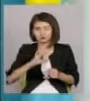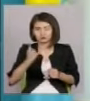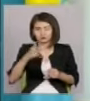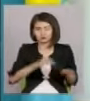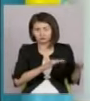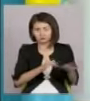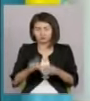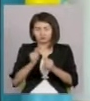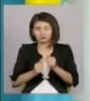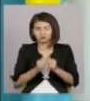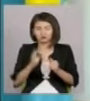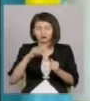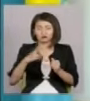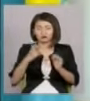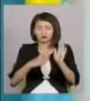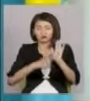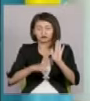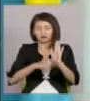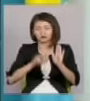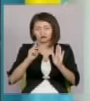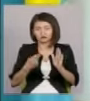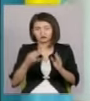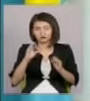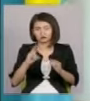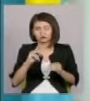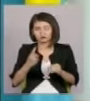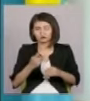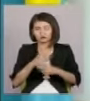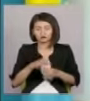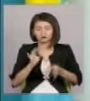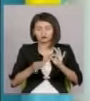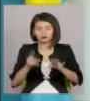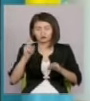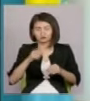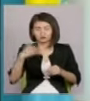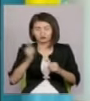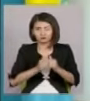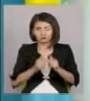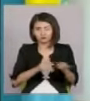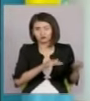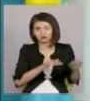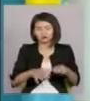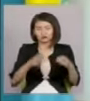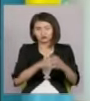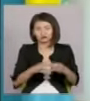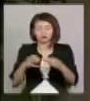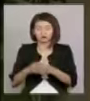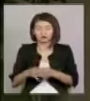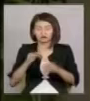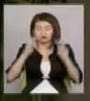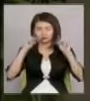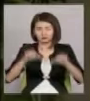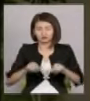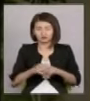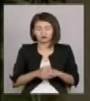статьей 371, часть 1 Уголовного кодекса, и оправдание его за отсутствием деяний состава уголовного правонарушения.